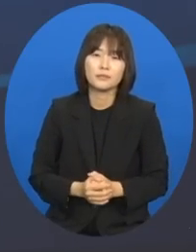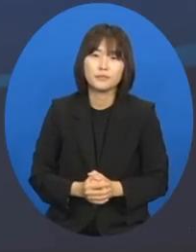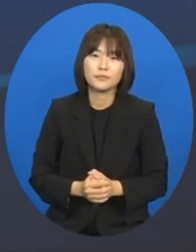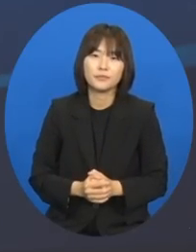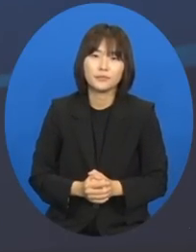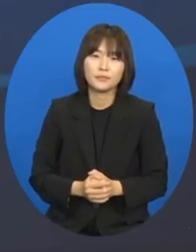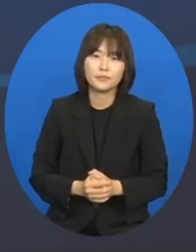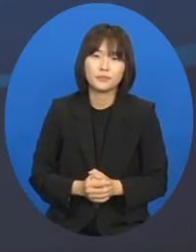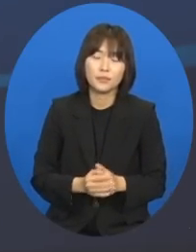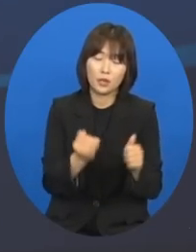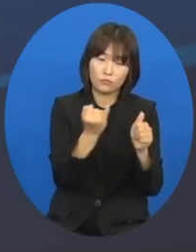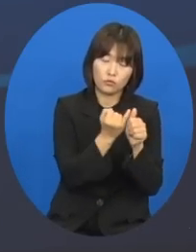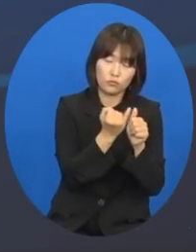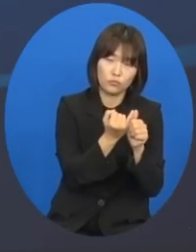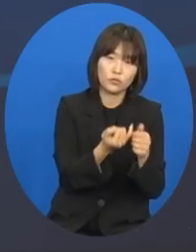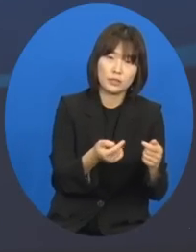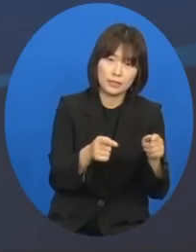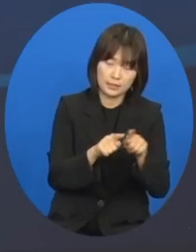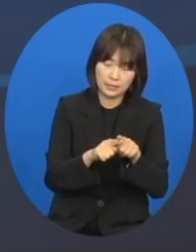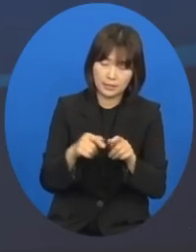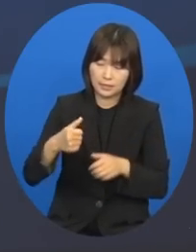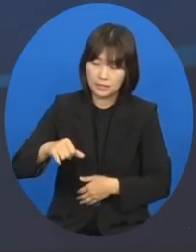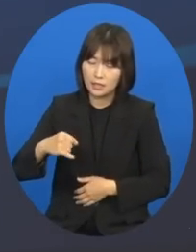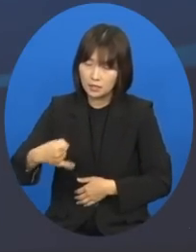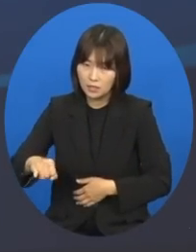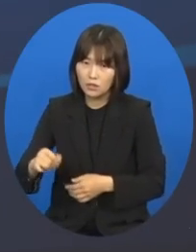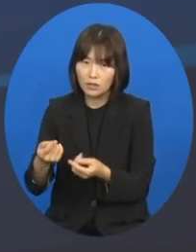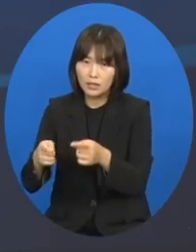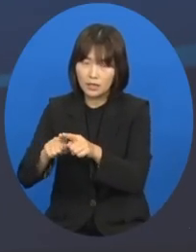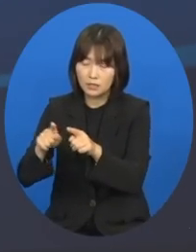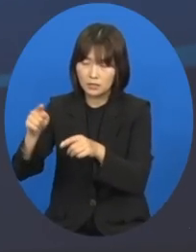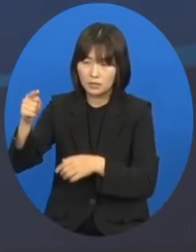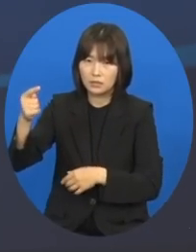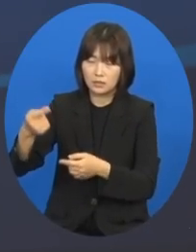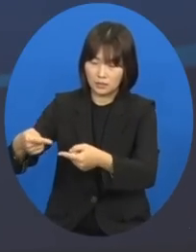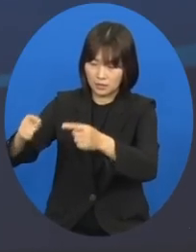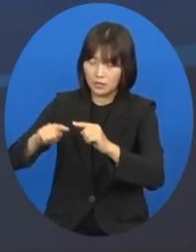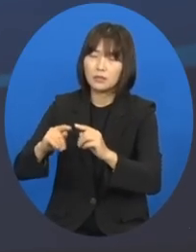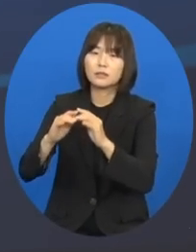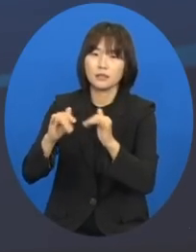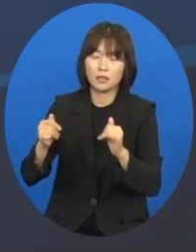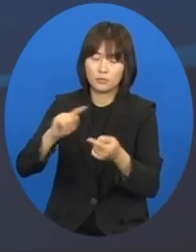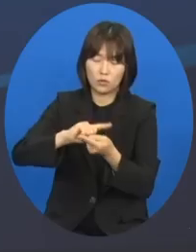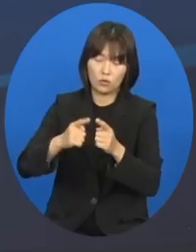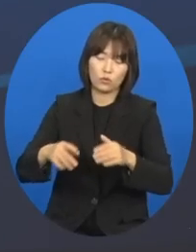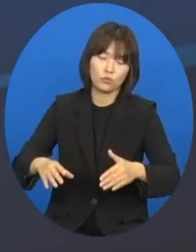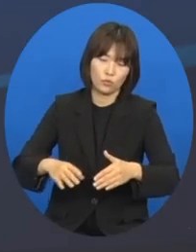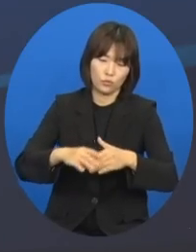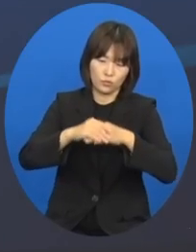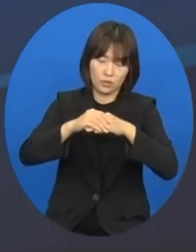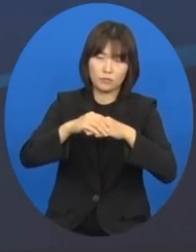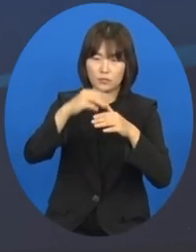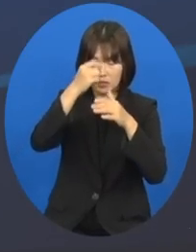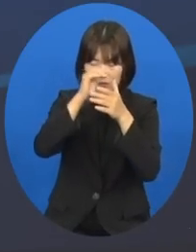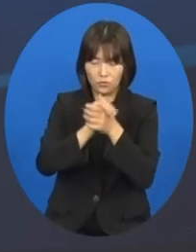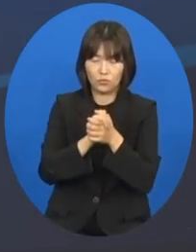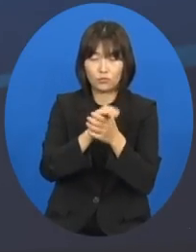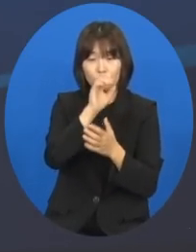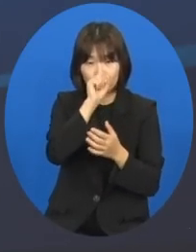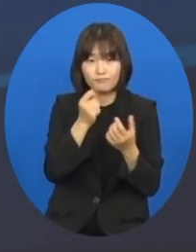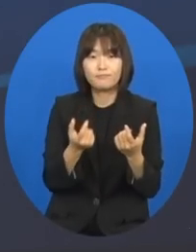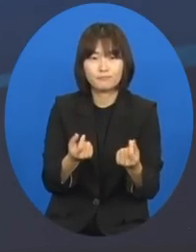부부가 같이 오신 분들 자녀와 같이 오신 분들 서로 손을 잡고 기도하시면 좋겠고요